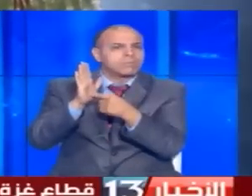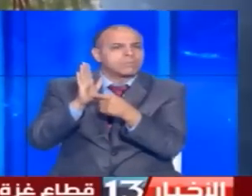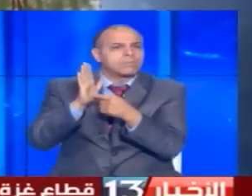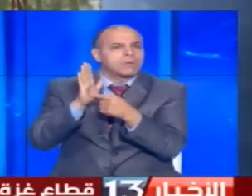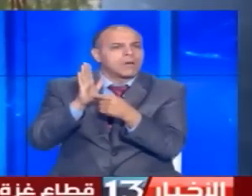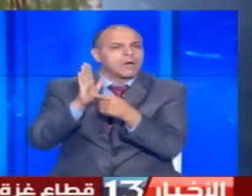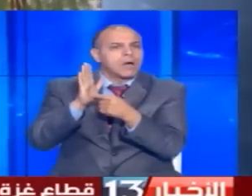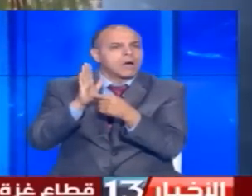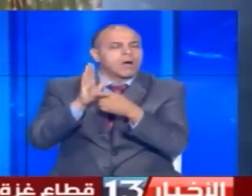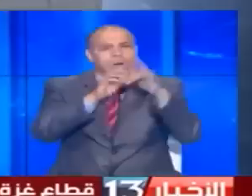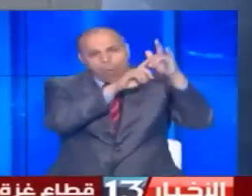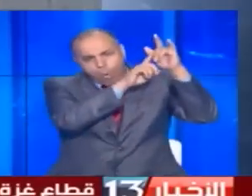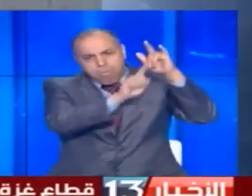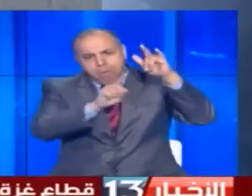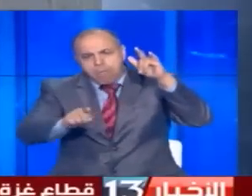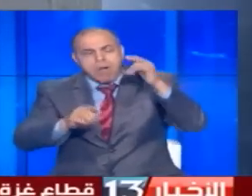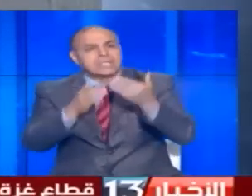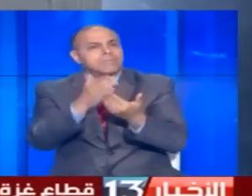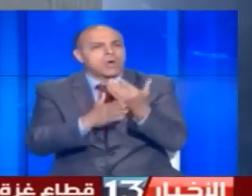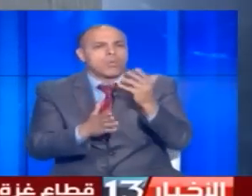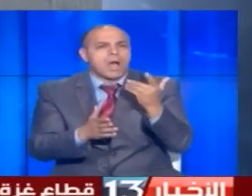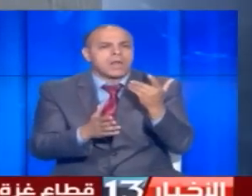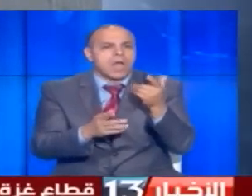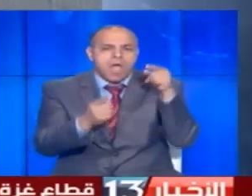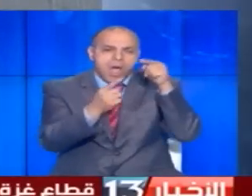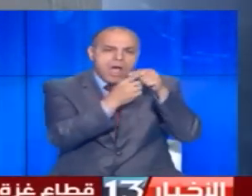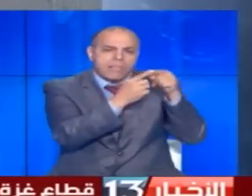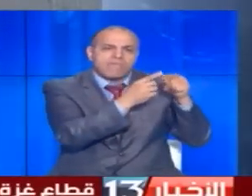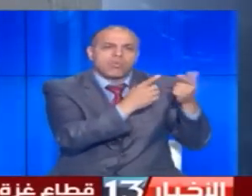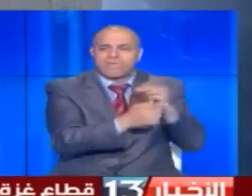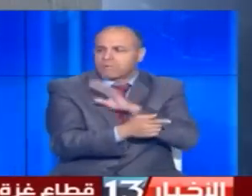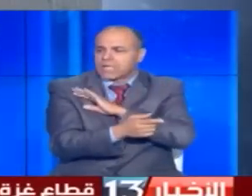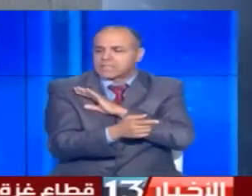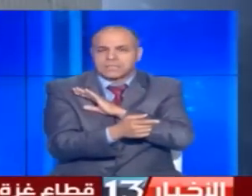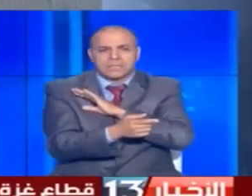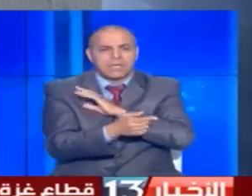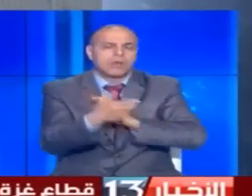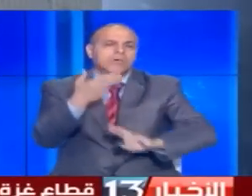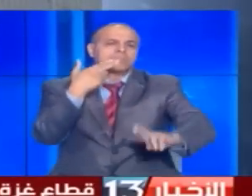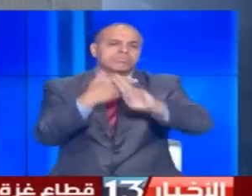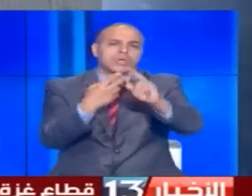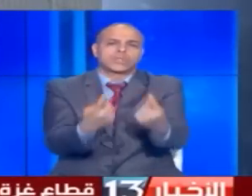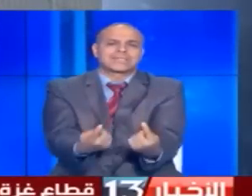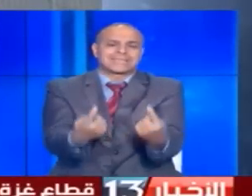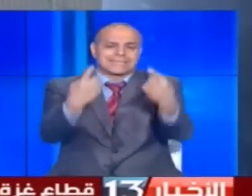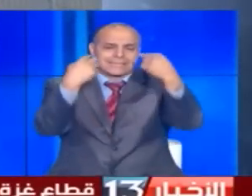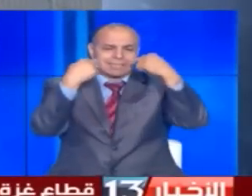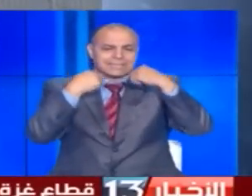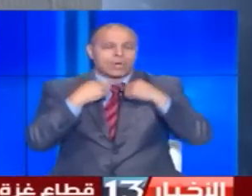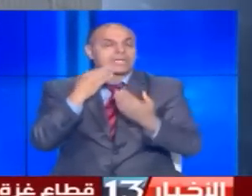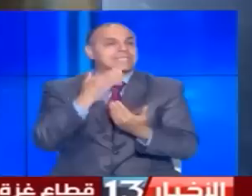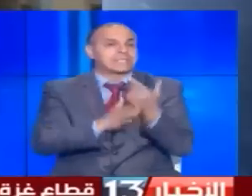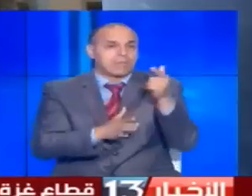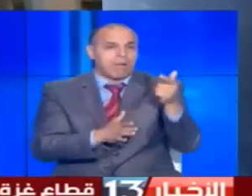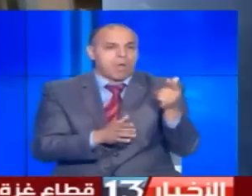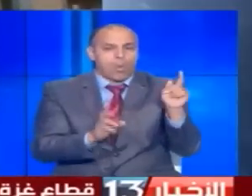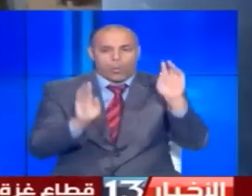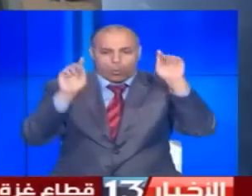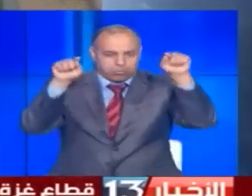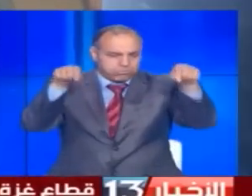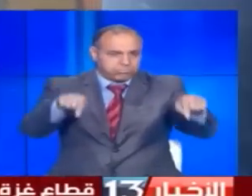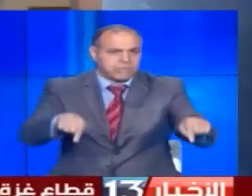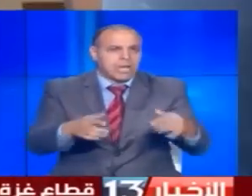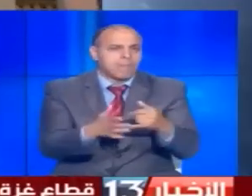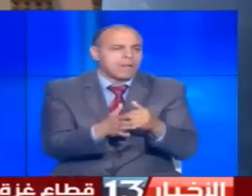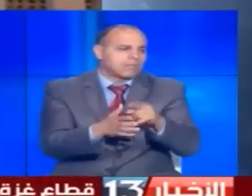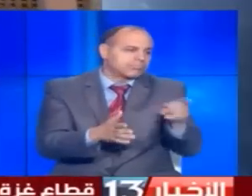شن غارات جوية صباح اليوم على أهداف في غزة ردا على إطلاق صاروخين من القطاع فجرا سقط أحدهما في